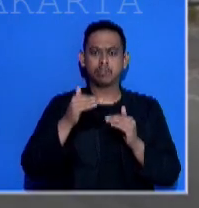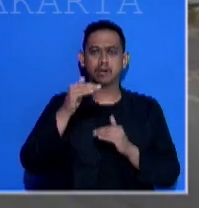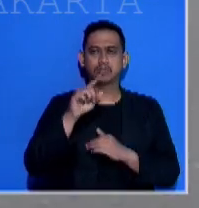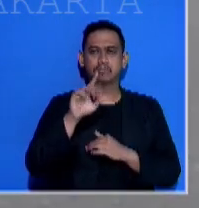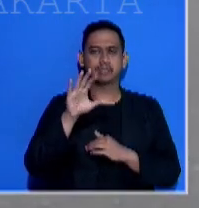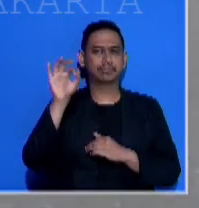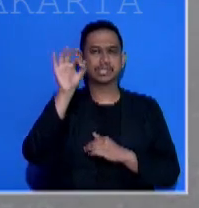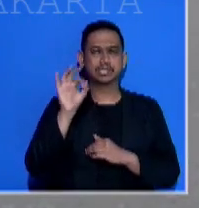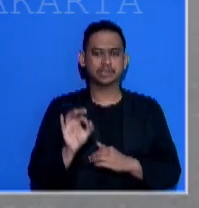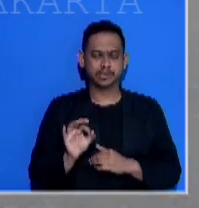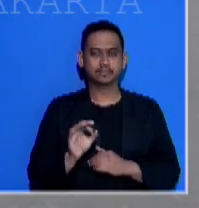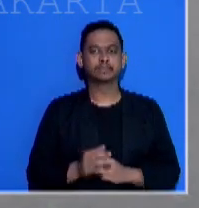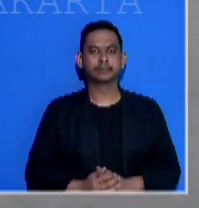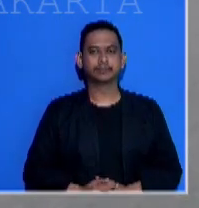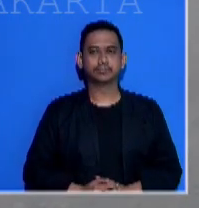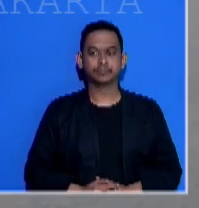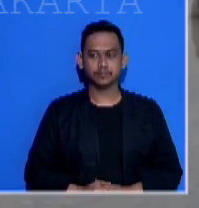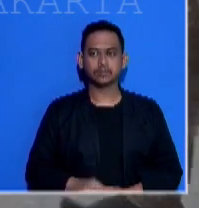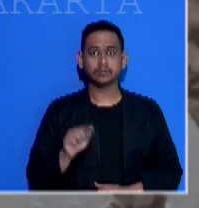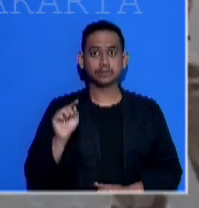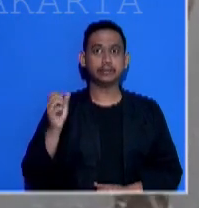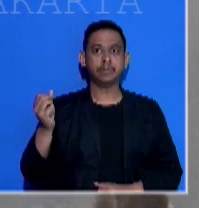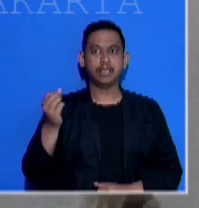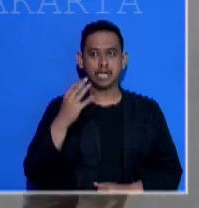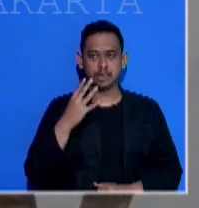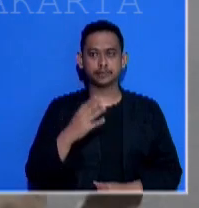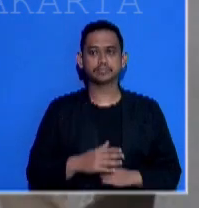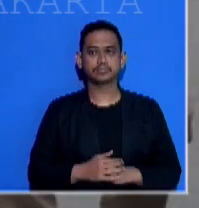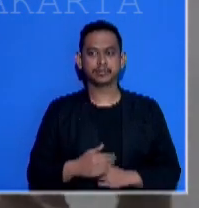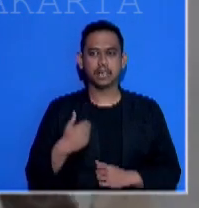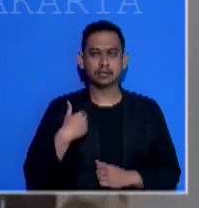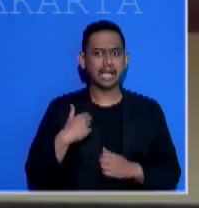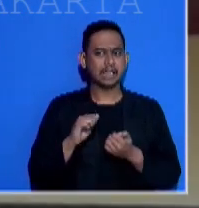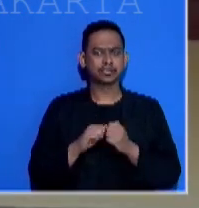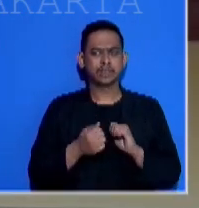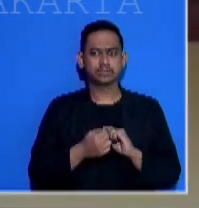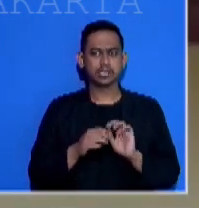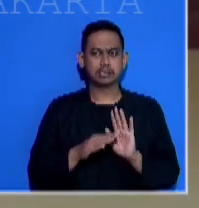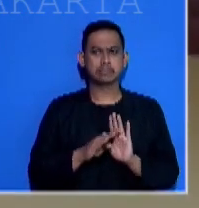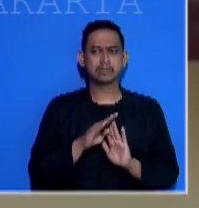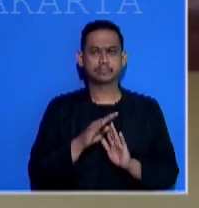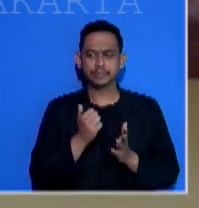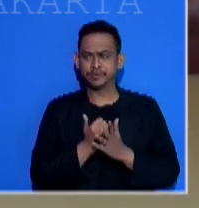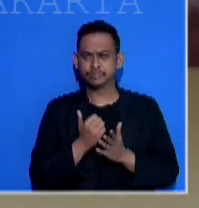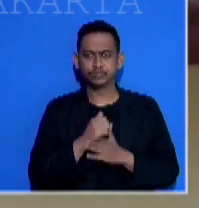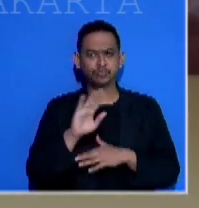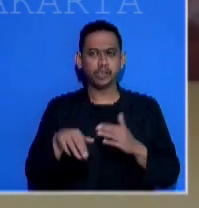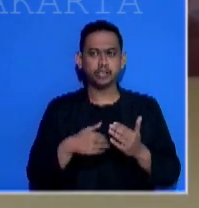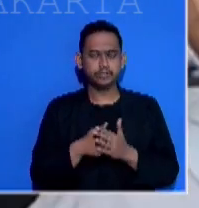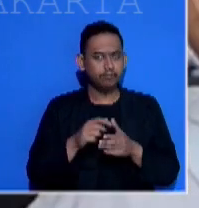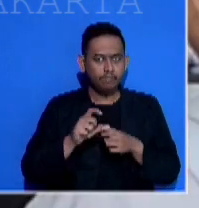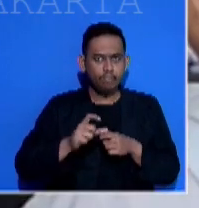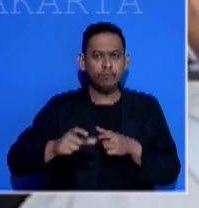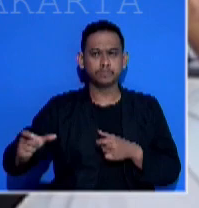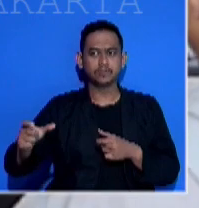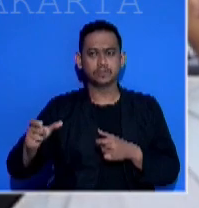25%. Mantan Kapolresta Surakarta tersebut menegaskan, meskipun ada kenaikan angka laka lantas, namun secara keseluruhan pelaksanaan operasi